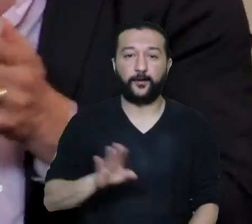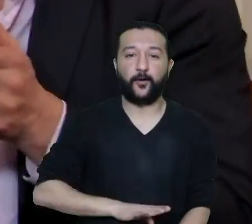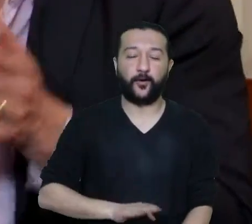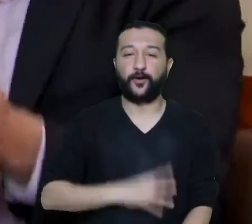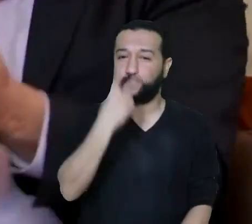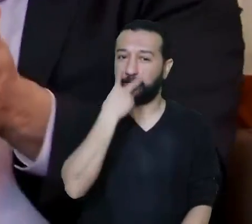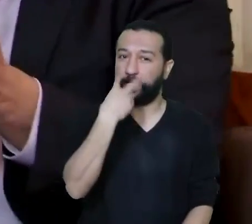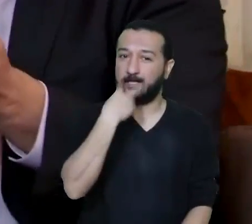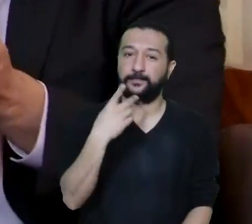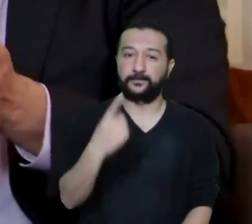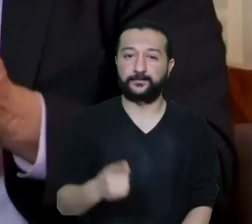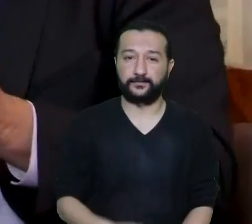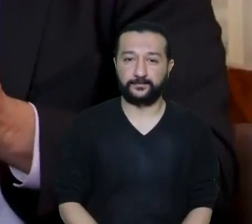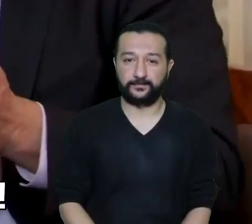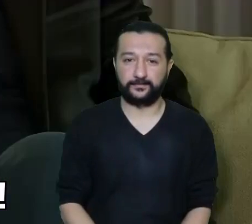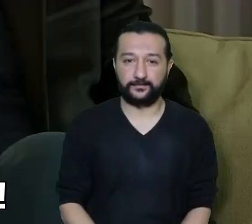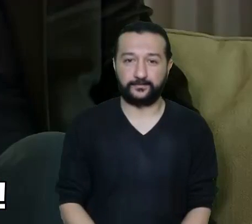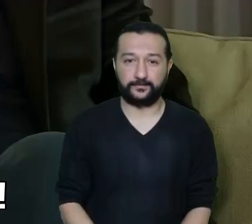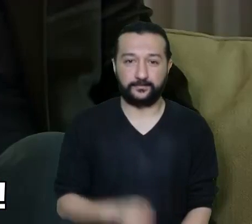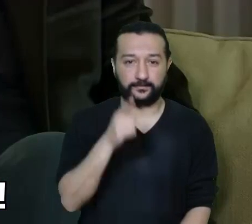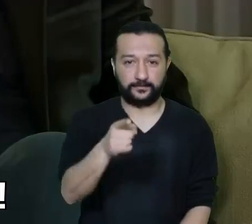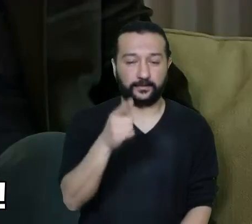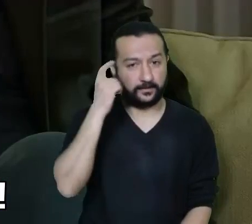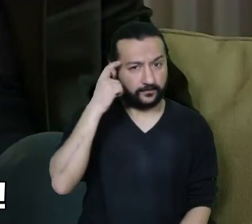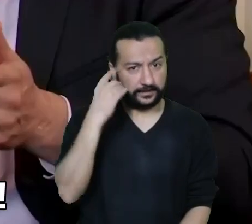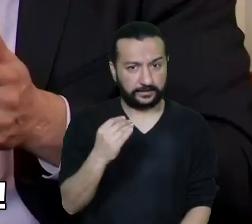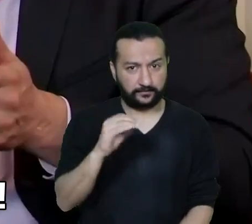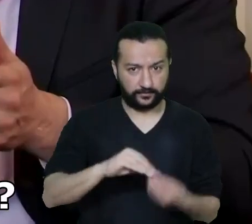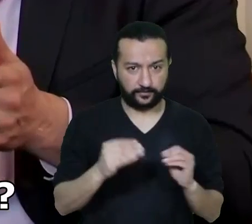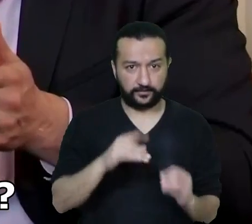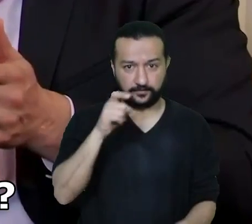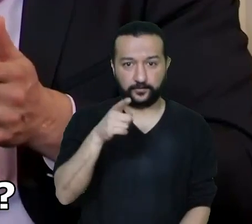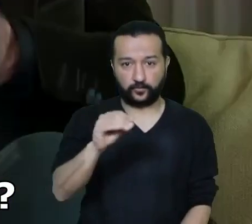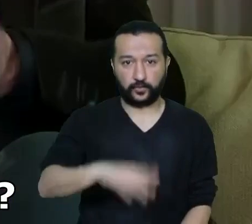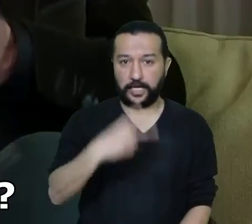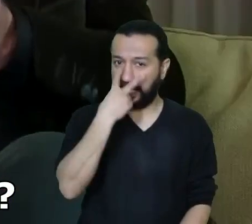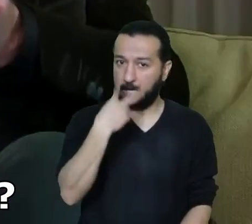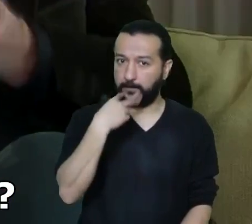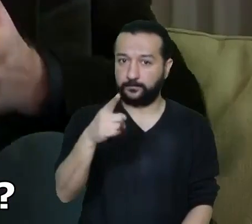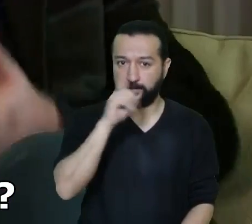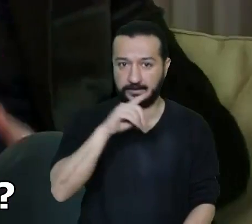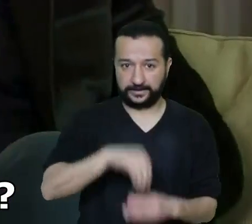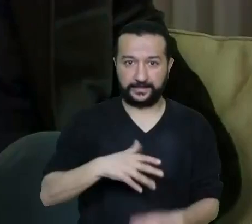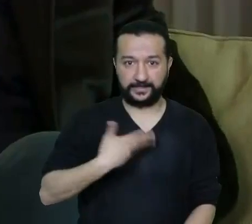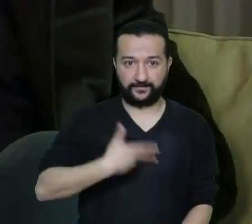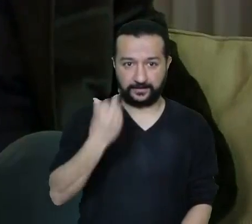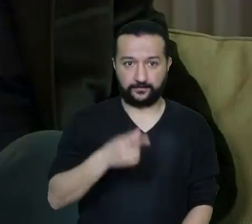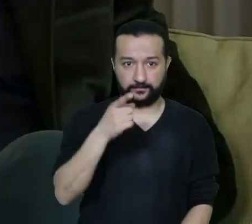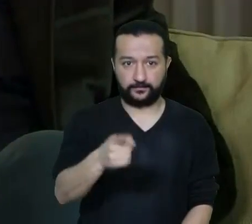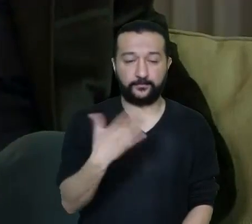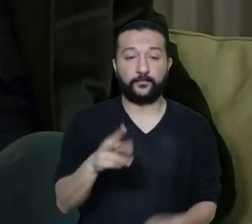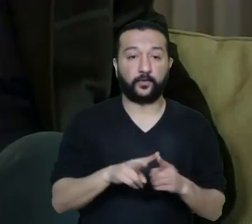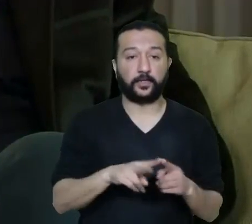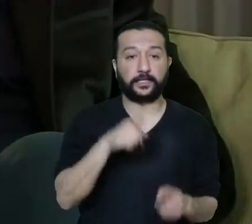Oğlum ağlıyor! Neşe içinde gülüyor. Sen iyice kafayı yedin ha. Ya çocuk ağlıyor. Bunun için sevinilir mi ya?